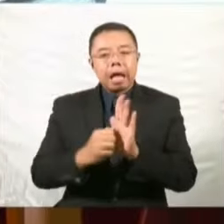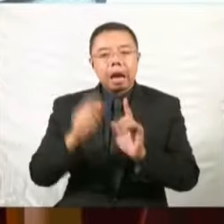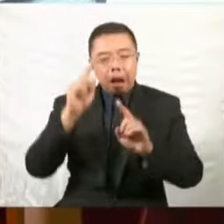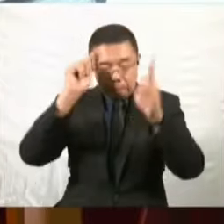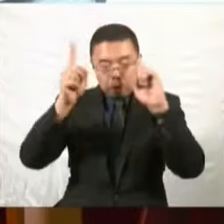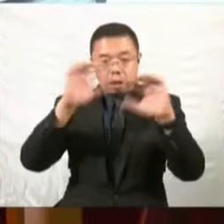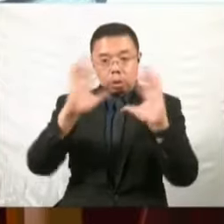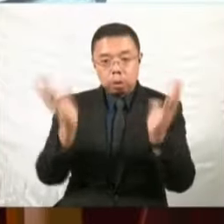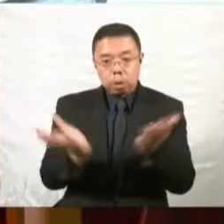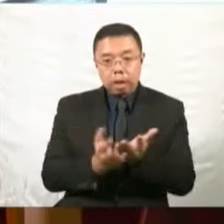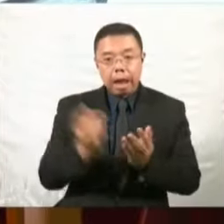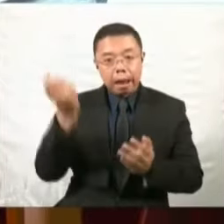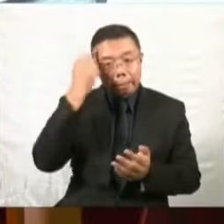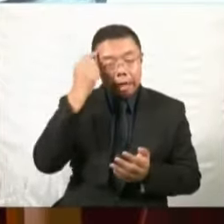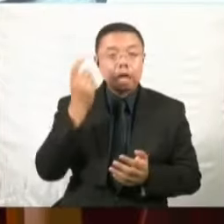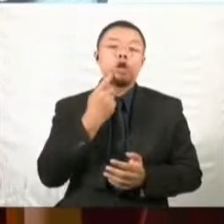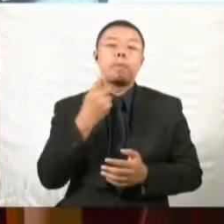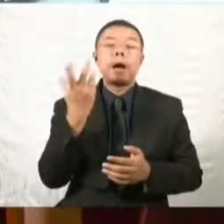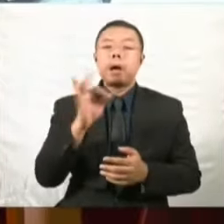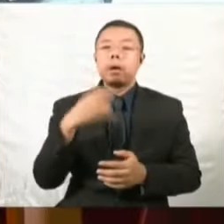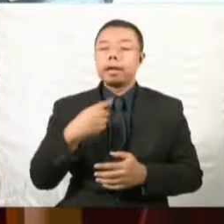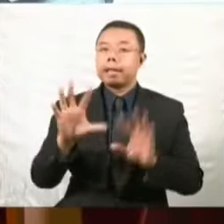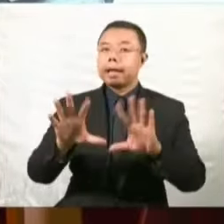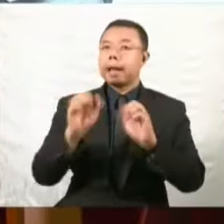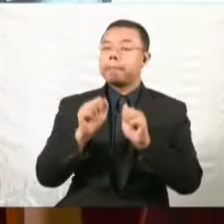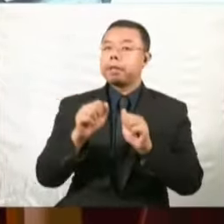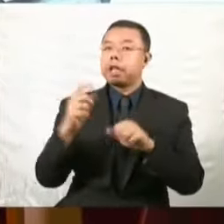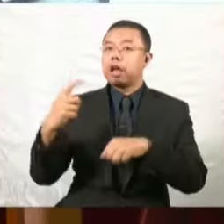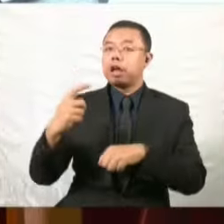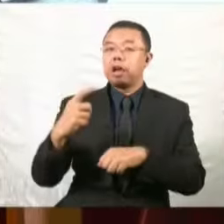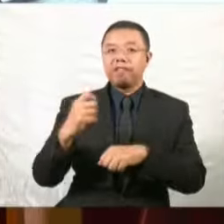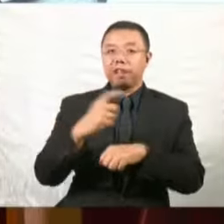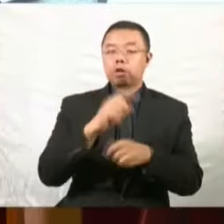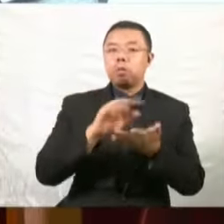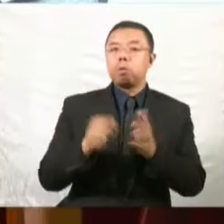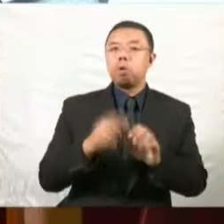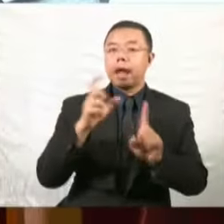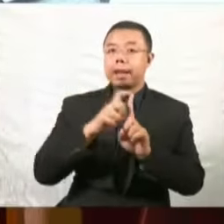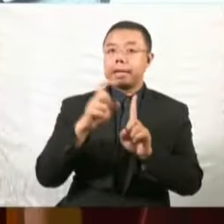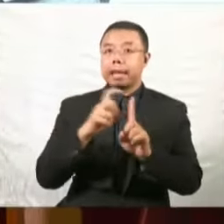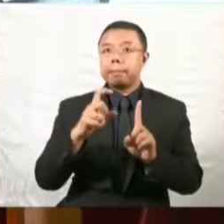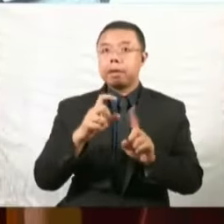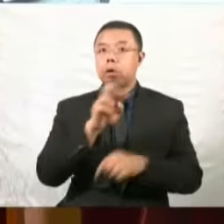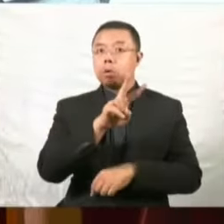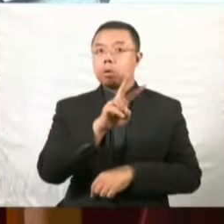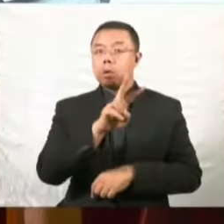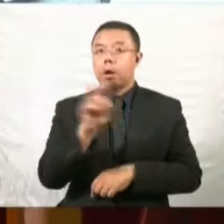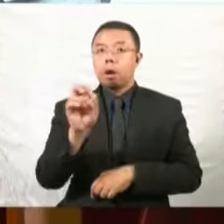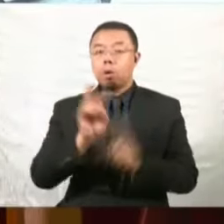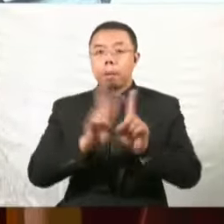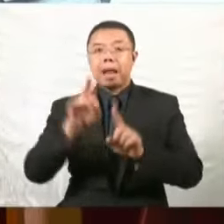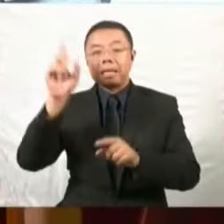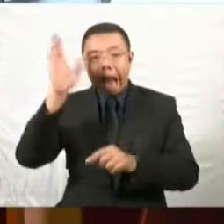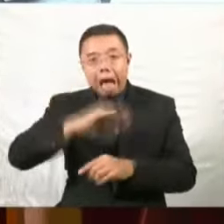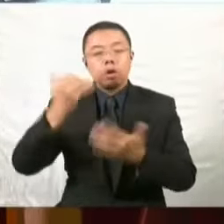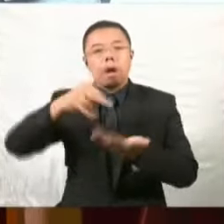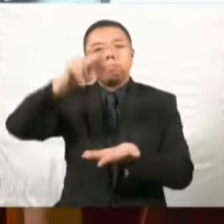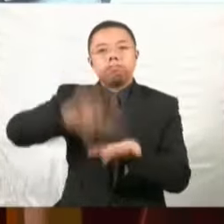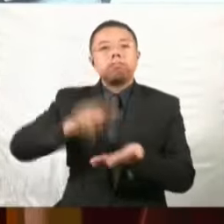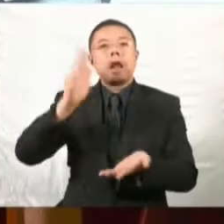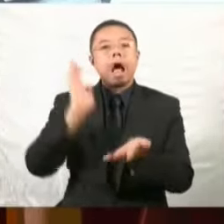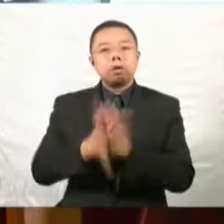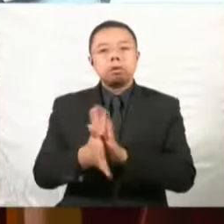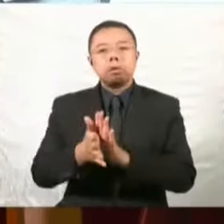global bayangkan baru ditemukan virusnya bulan Desember 12 hari kemudian sudah ditentukan